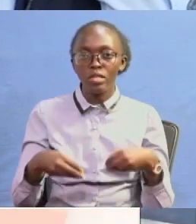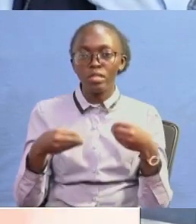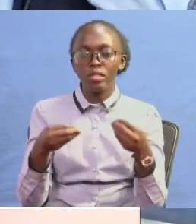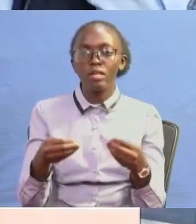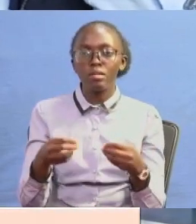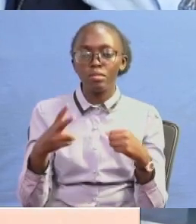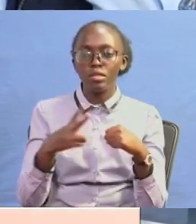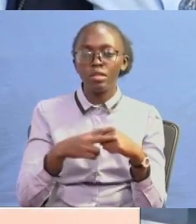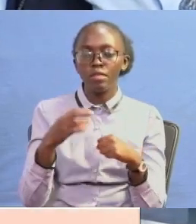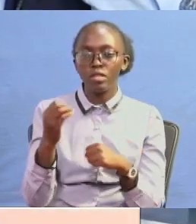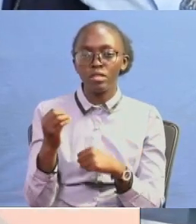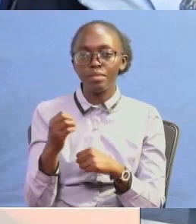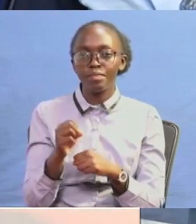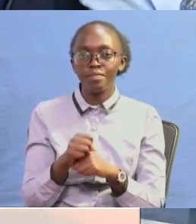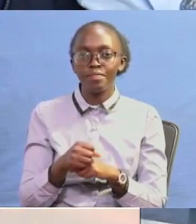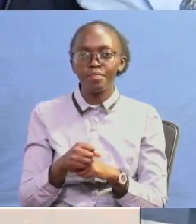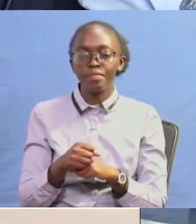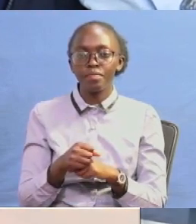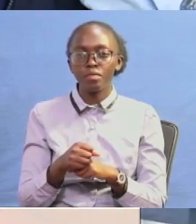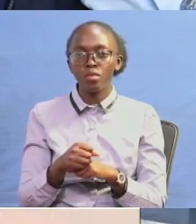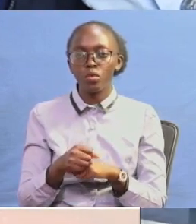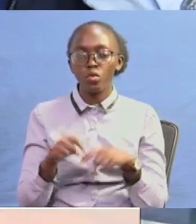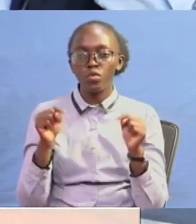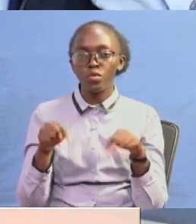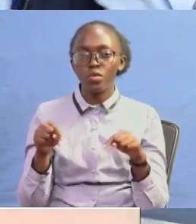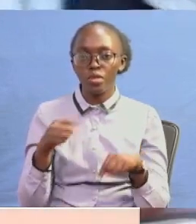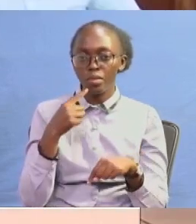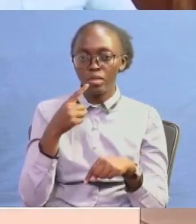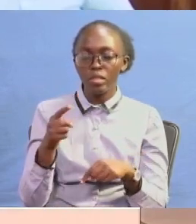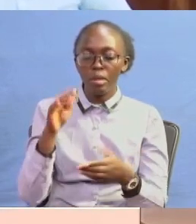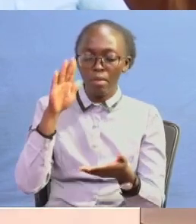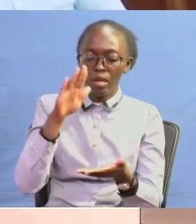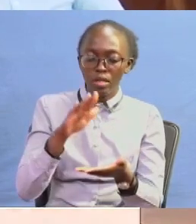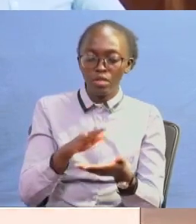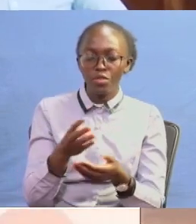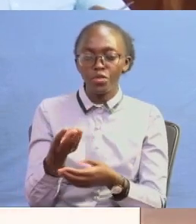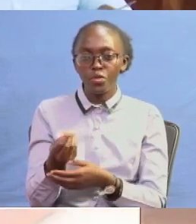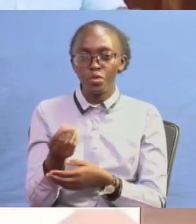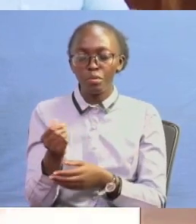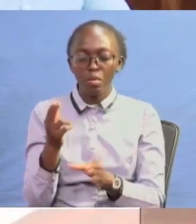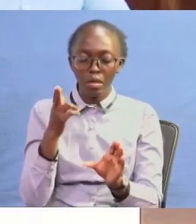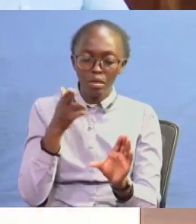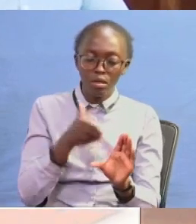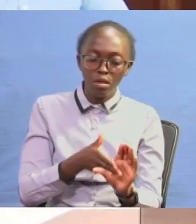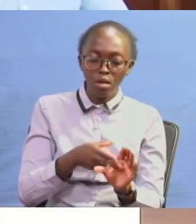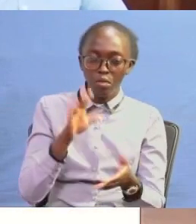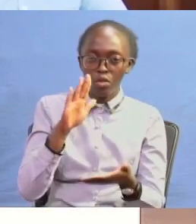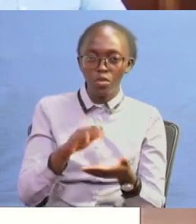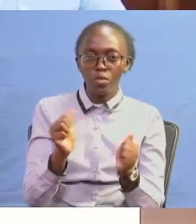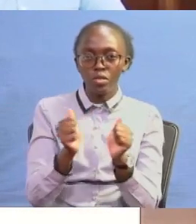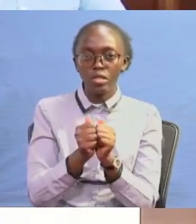170 na senti 6. Hii leo imetangamana kupungua kwa bei ya mafuta bidhaa kama petroli ikipungua kwa shilingi